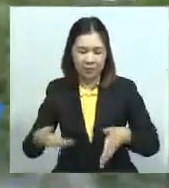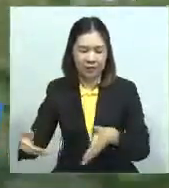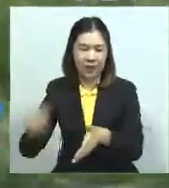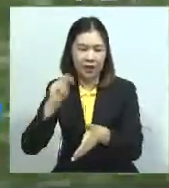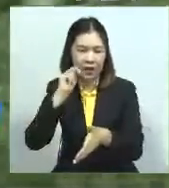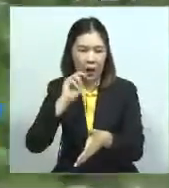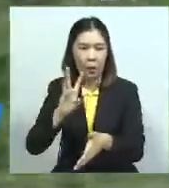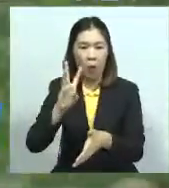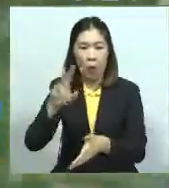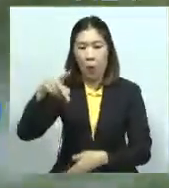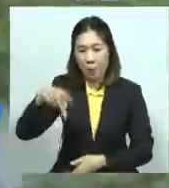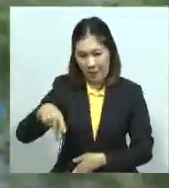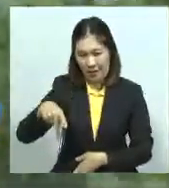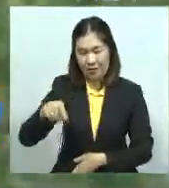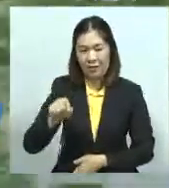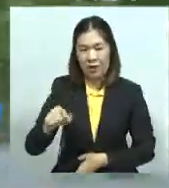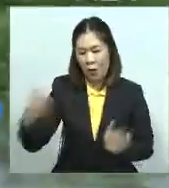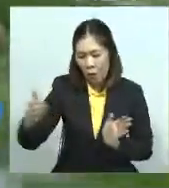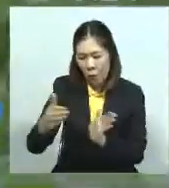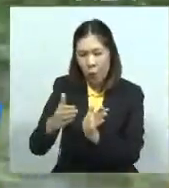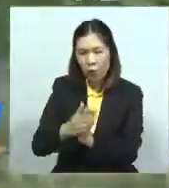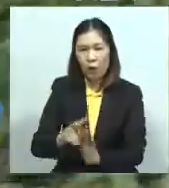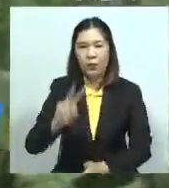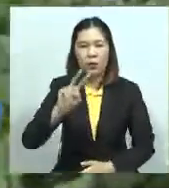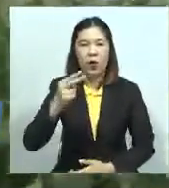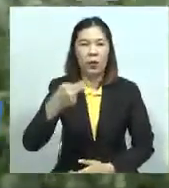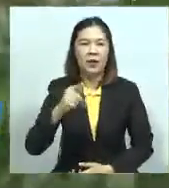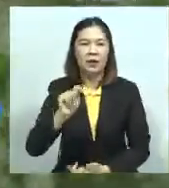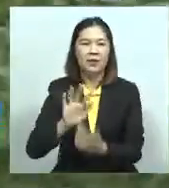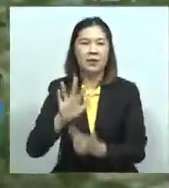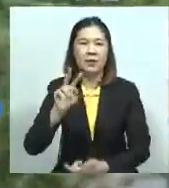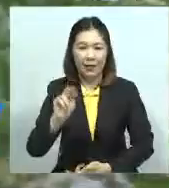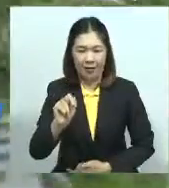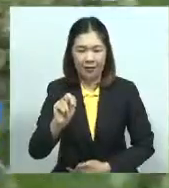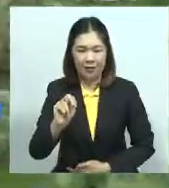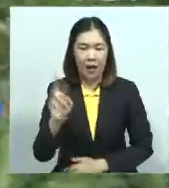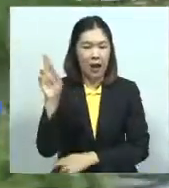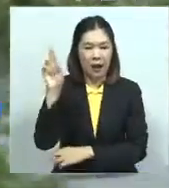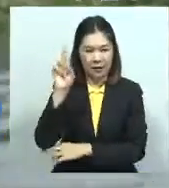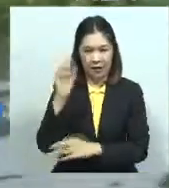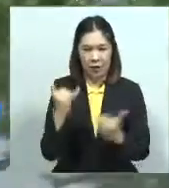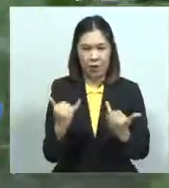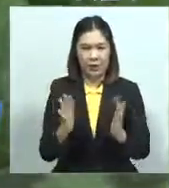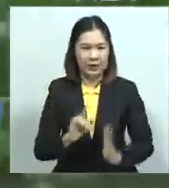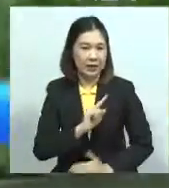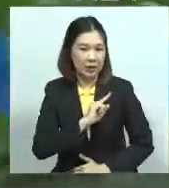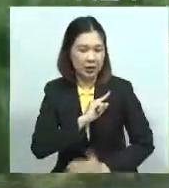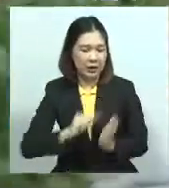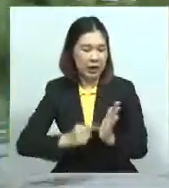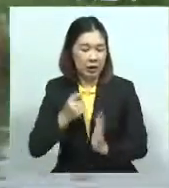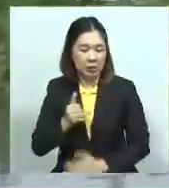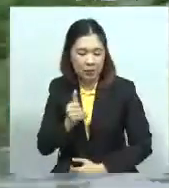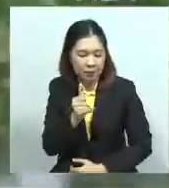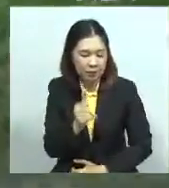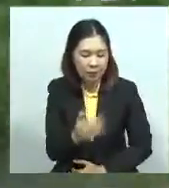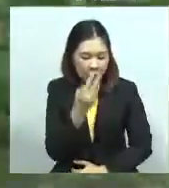ตันเพราะฉะนั้นสำรวจเมื่อวานนี้รวมๆแล้วเนี่ย 20,000 ตันทีเดียวค่ะเพราะฉะนั้นเที่ยงวันนี้เจ้าหน้าที่ก็จะเริ่มเข้าไปกำ